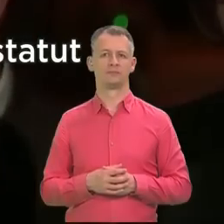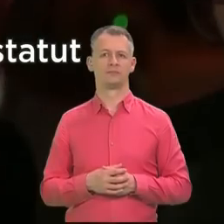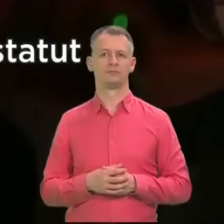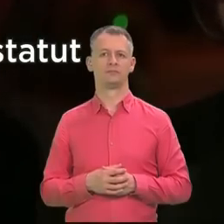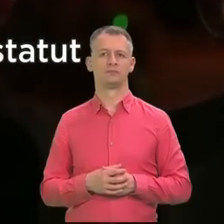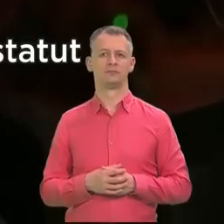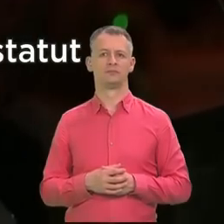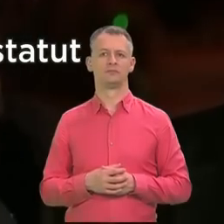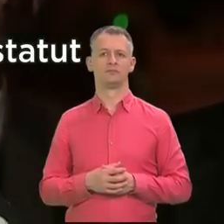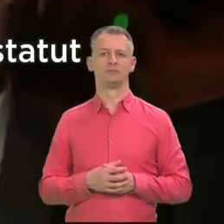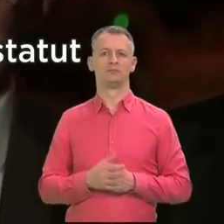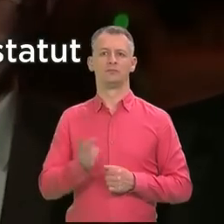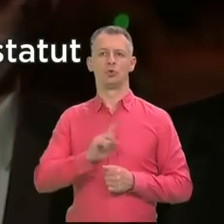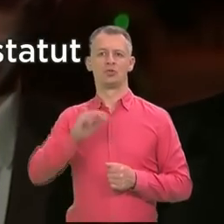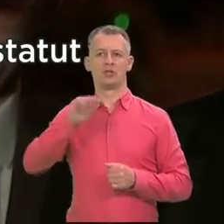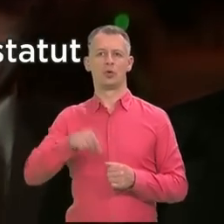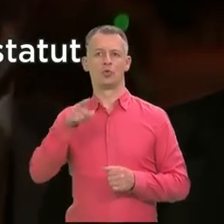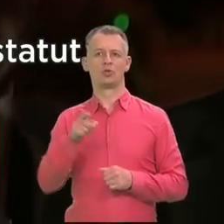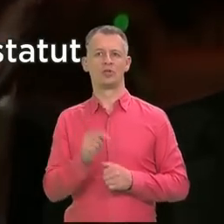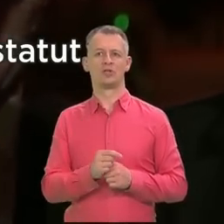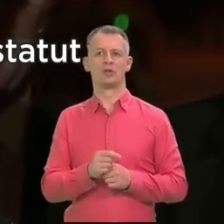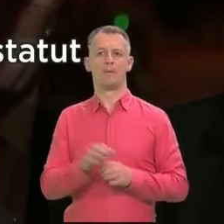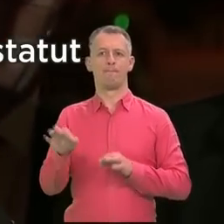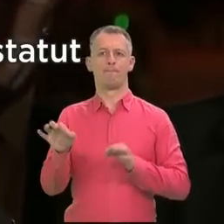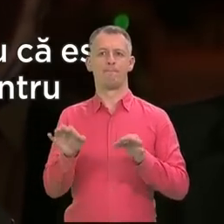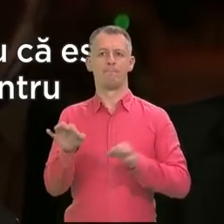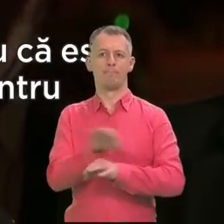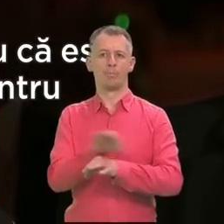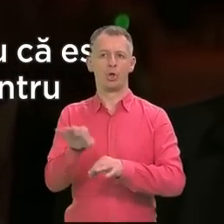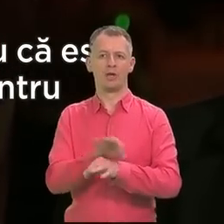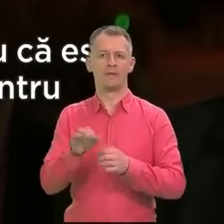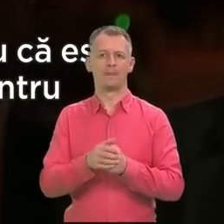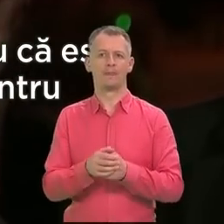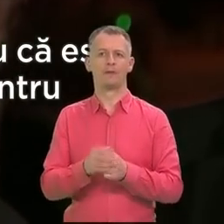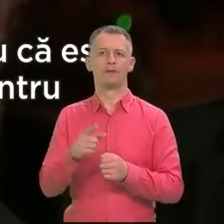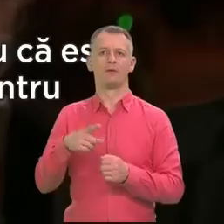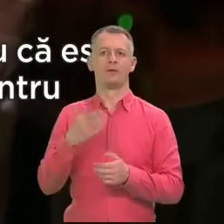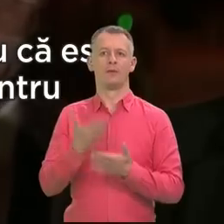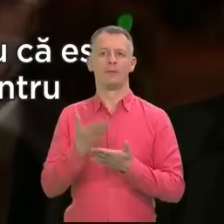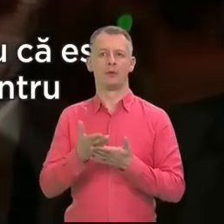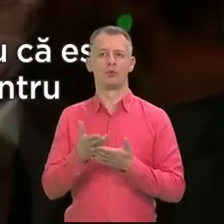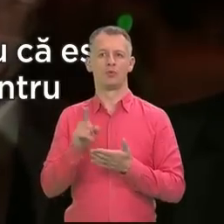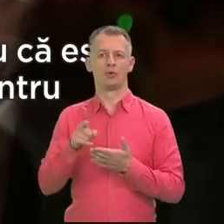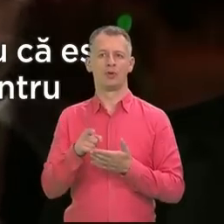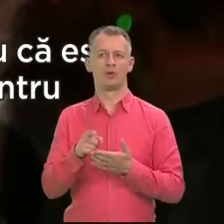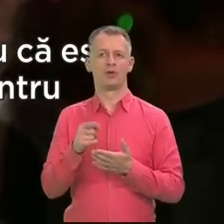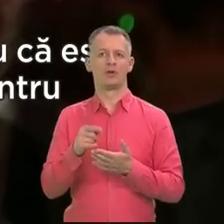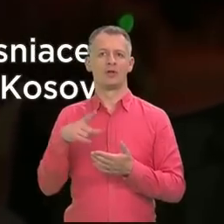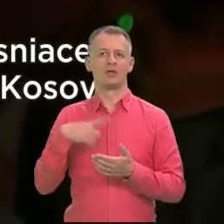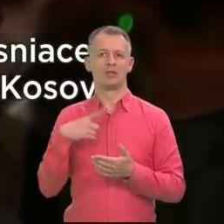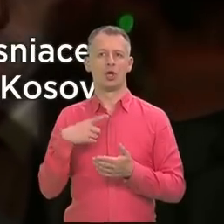I fundamentally disagree with this draft statute because it is a direct consequence of an